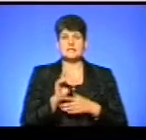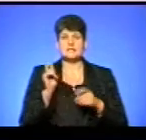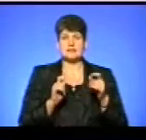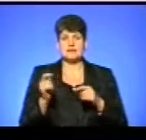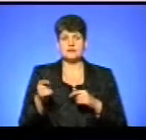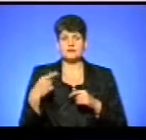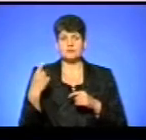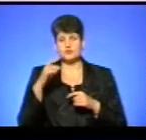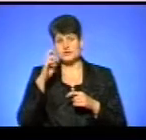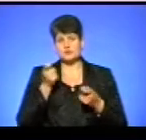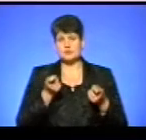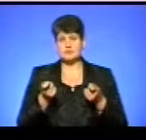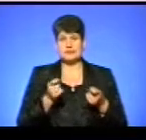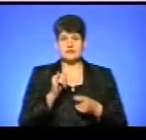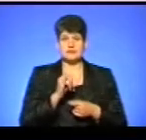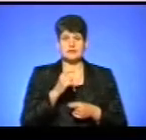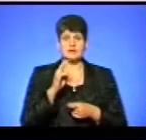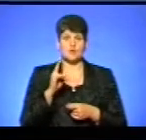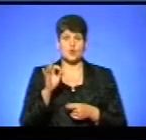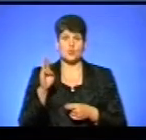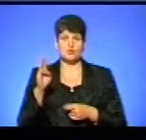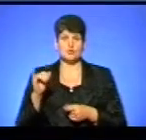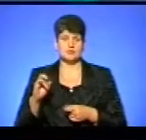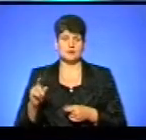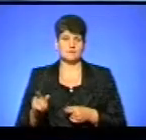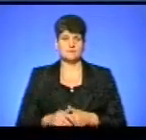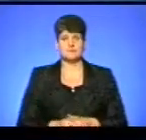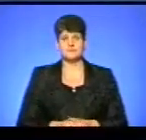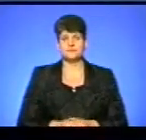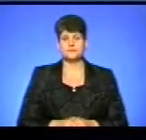обласної державної адміністрації Ірина Кошіль.